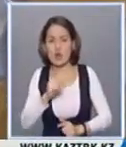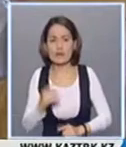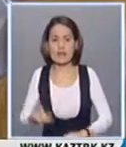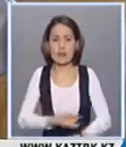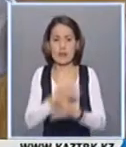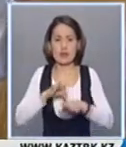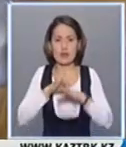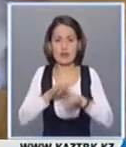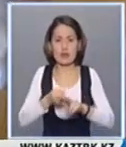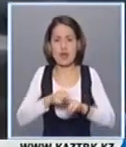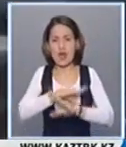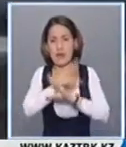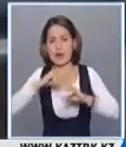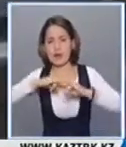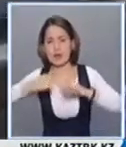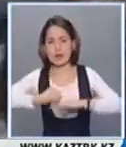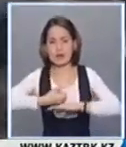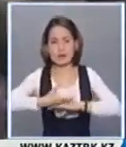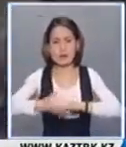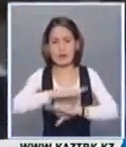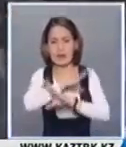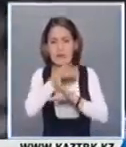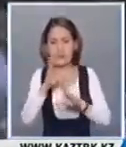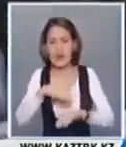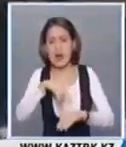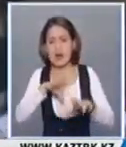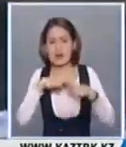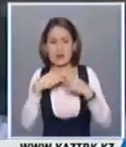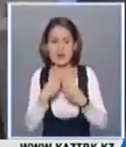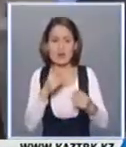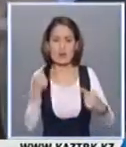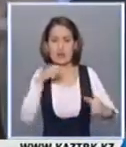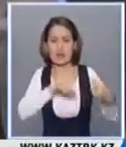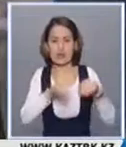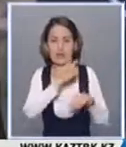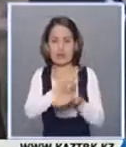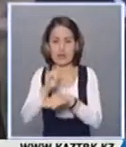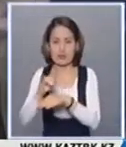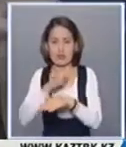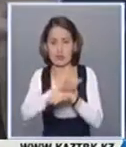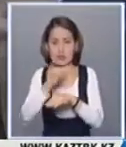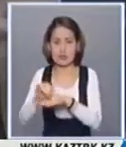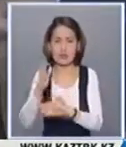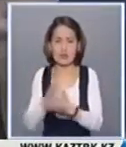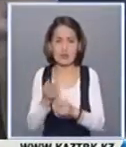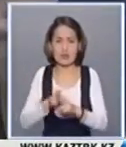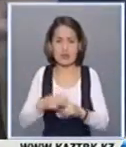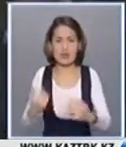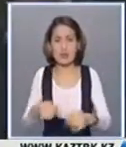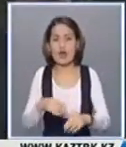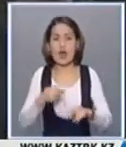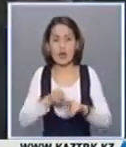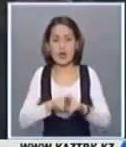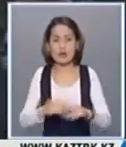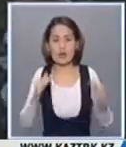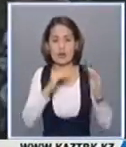ыдыс аяқтан бастап киіз үй сияқты арнайы жабдықталған қазақы бөлмеге дейін бар. Мәскеудегі қазақтар мереке қарсаңында осы шаңырақта бас